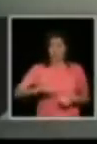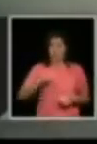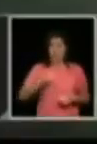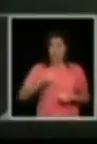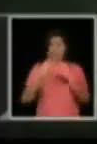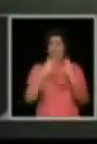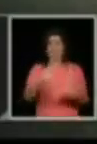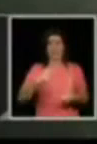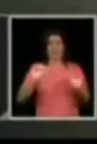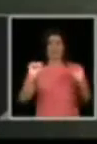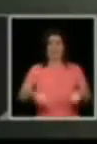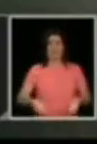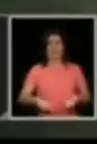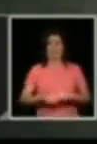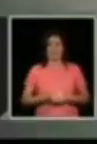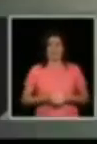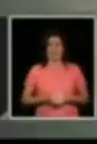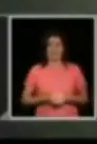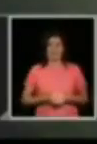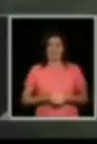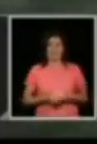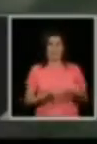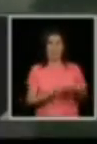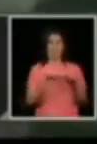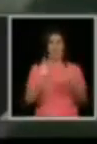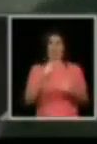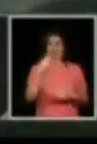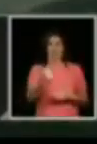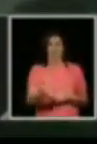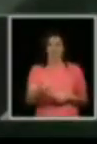זאת אומרת, אמיר שוורץ, פקיד הסעד, מחכה לשימוע בעניינו,